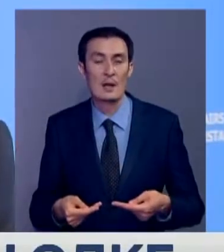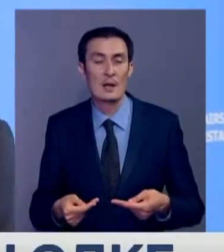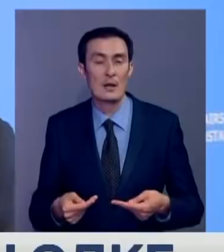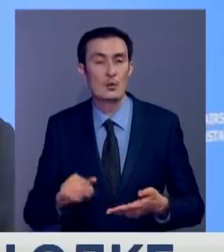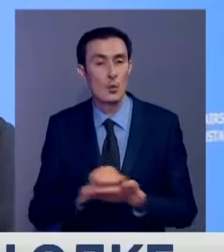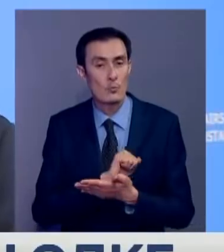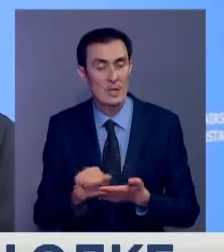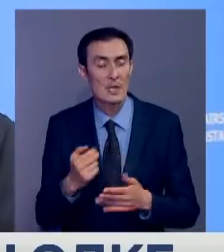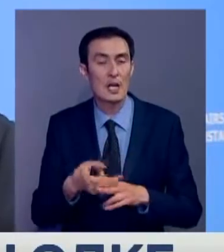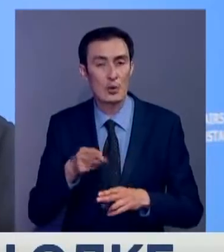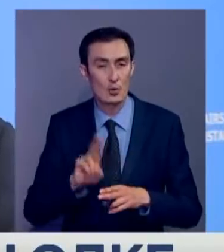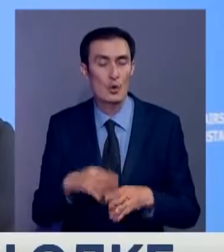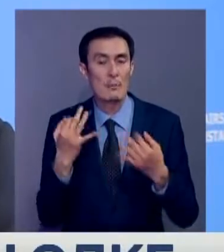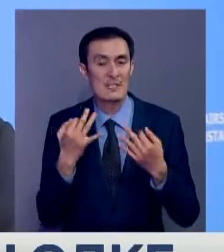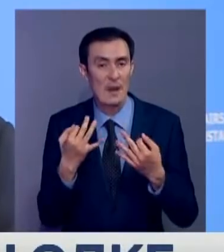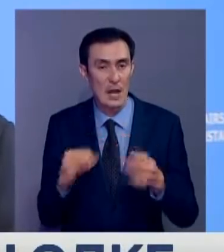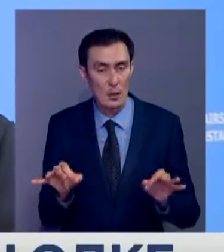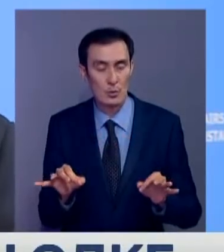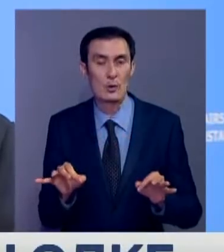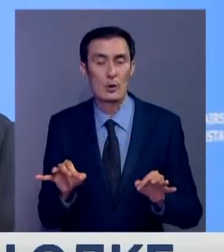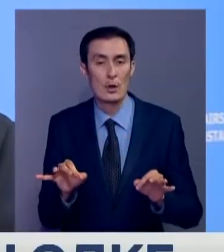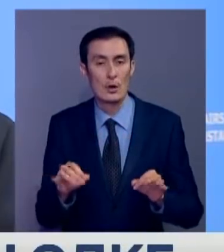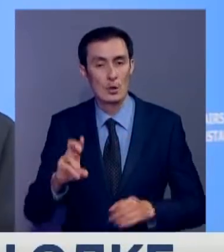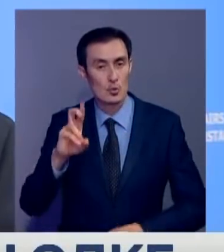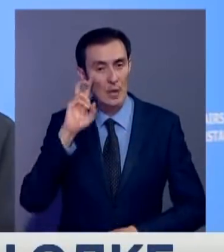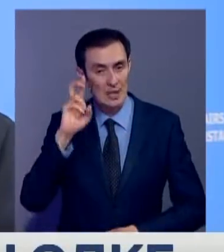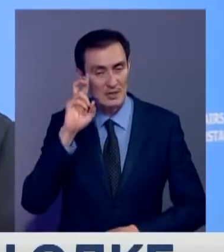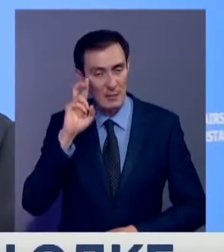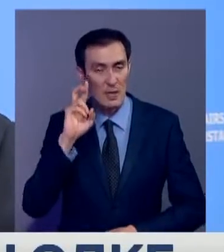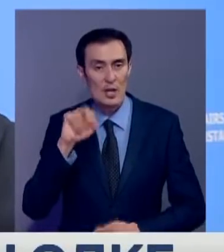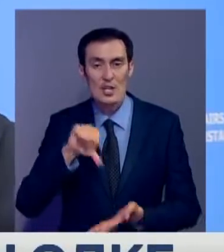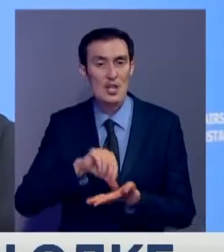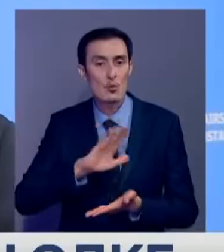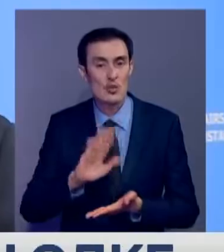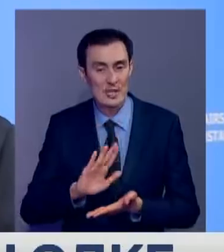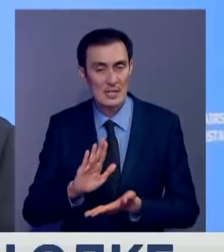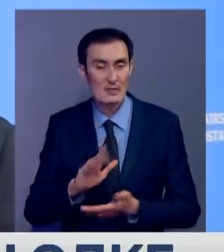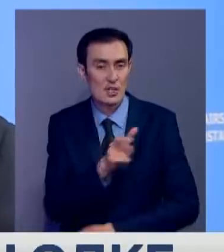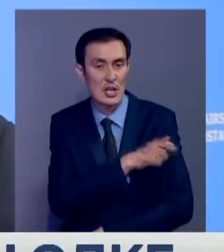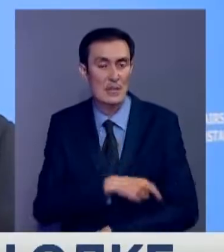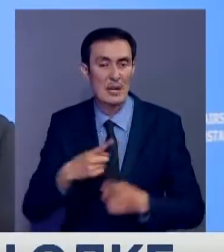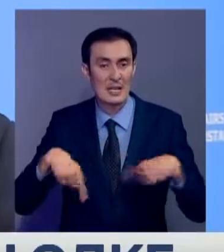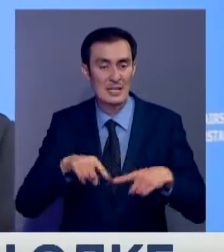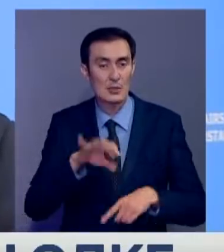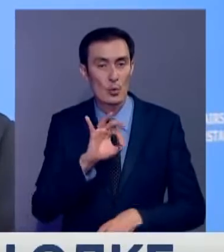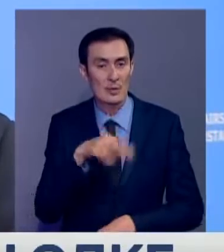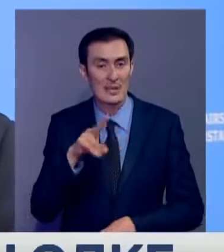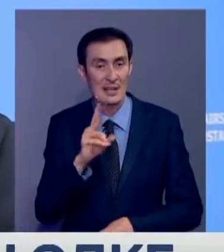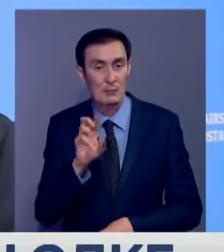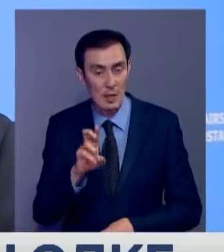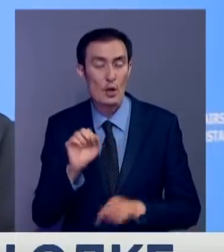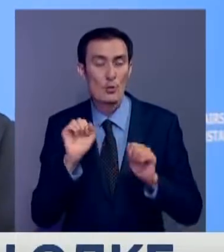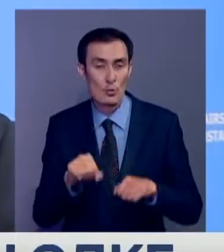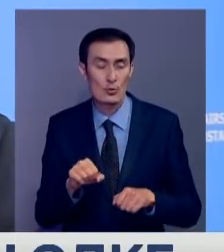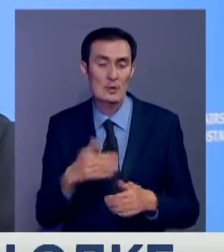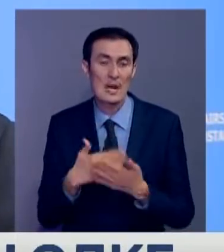недавно документы, которые позволяют странам, не участникам, не членам этой организации принимать